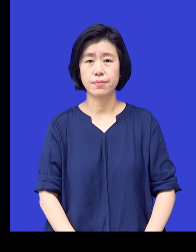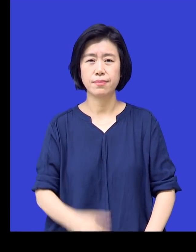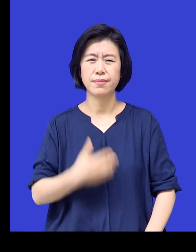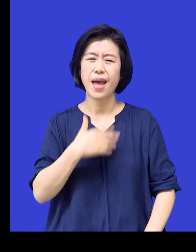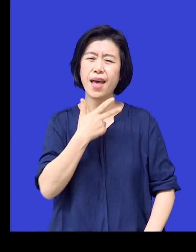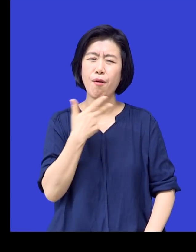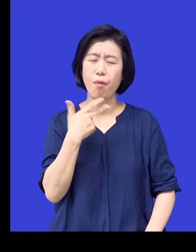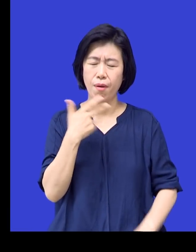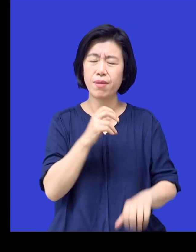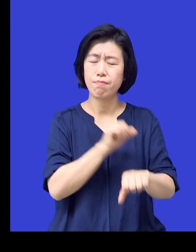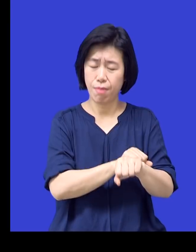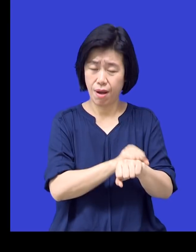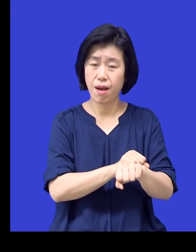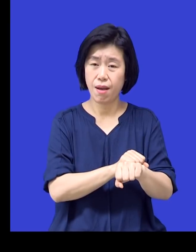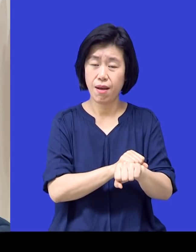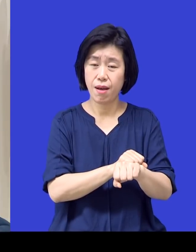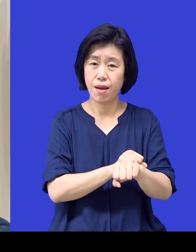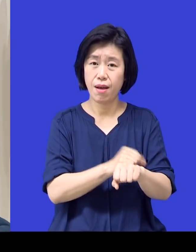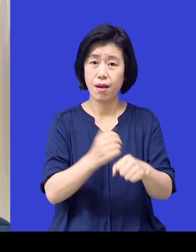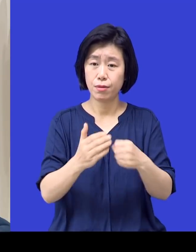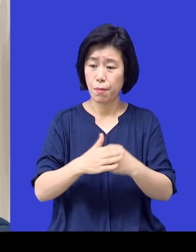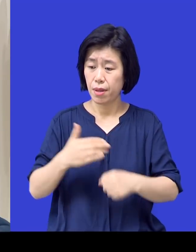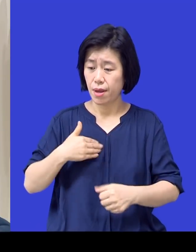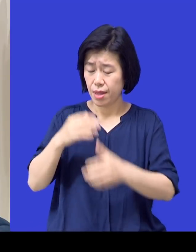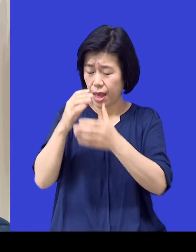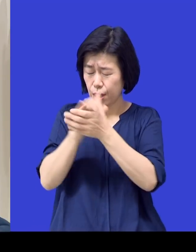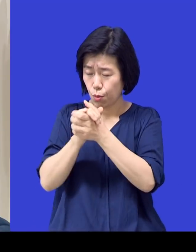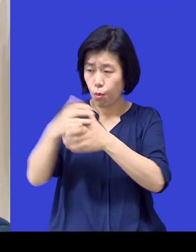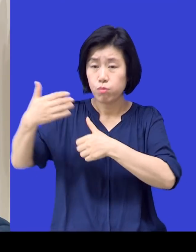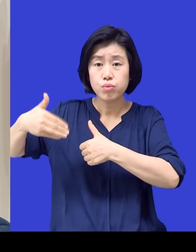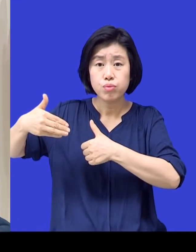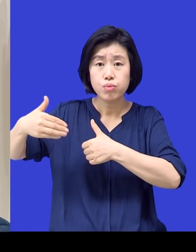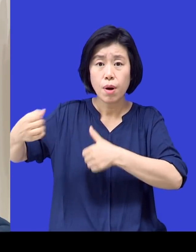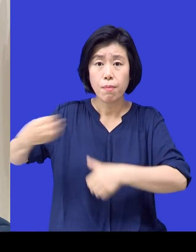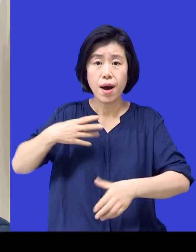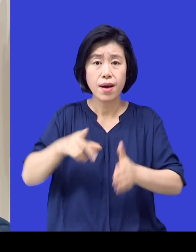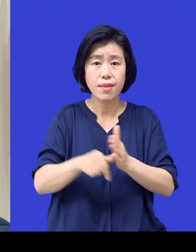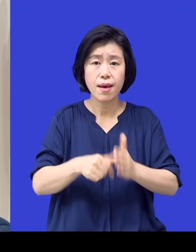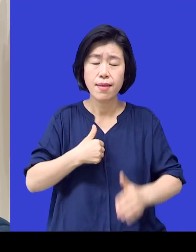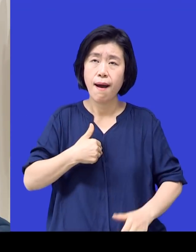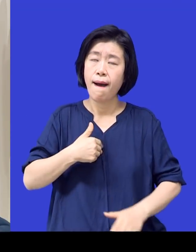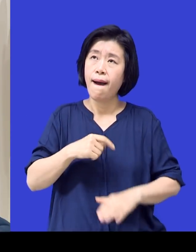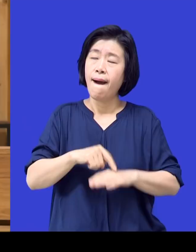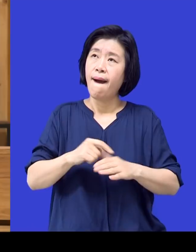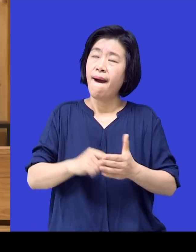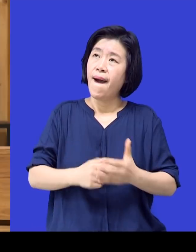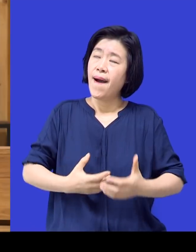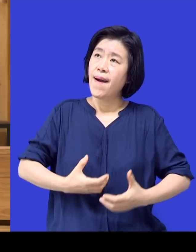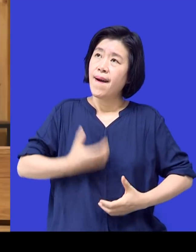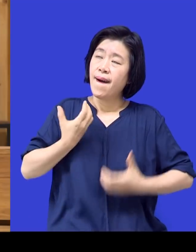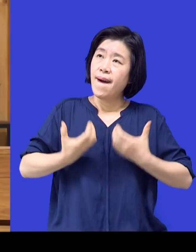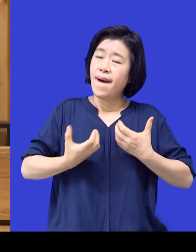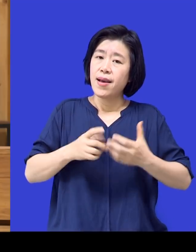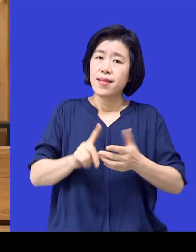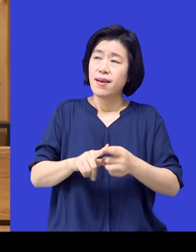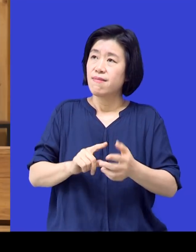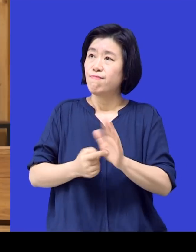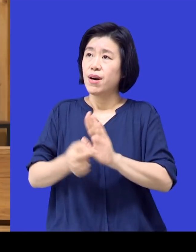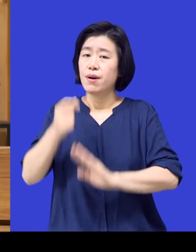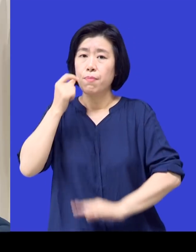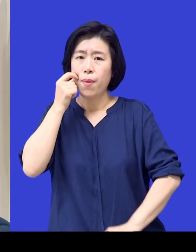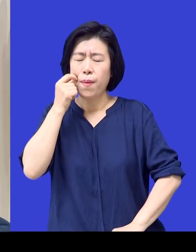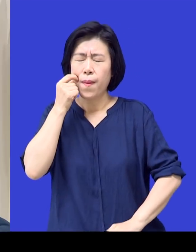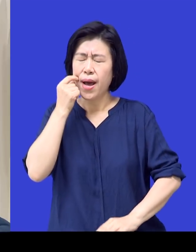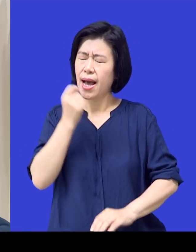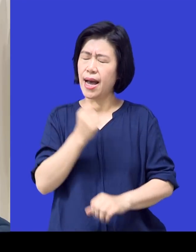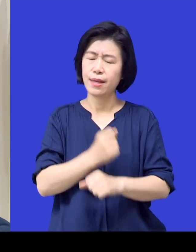이제 부족하니까 네. 저보고 기도를 해달라는데 저는 그 말은 못하고 속은 막 화가 나 있는데 예. 기도해달라니까 할